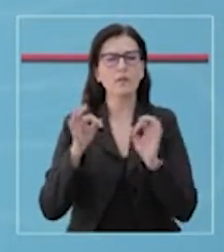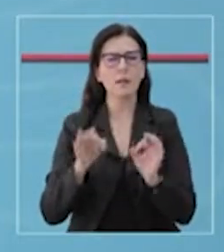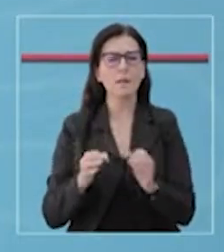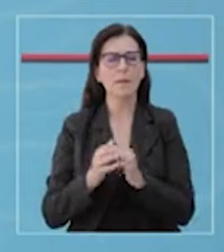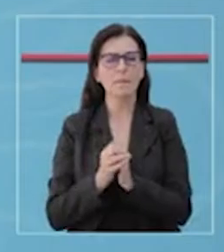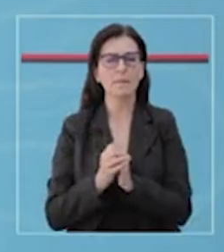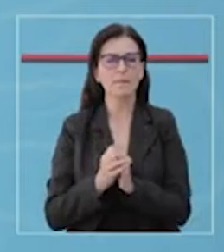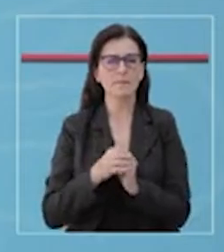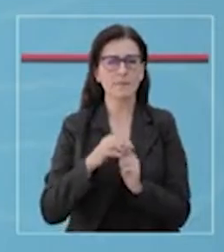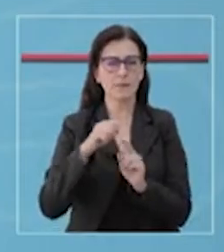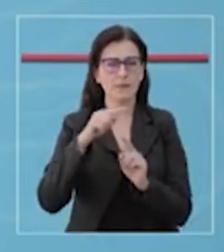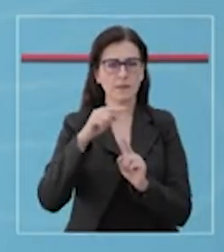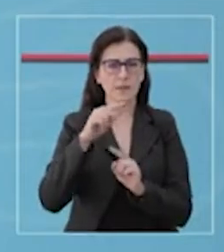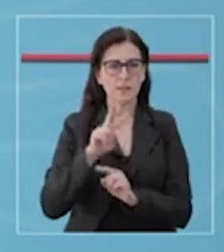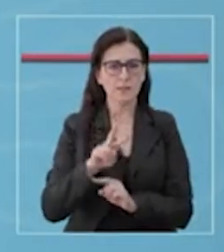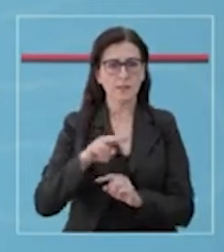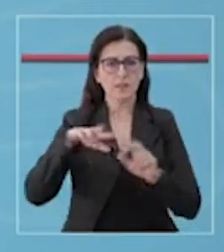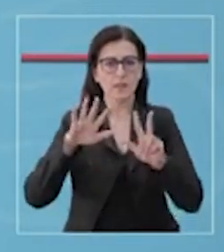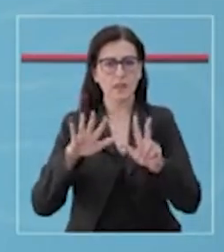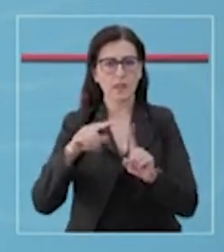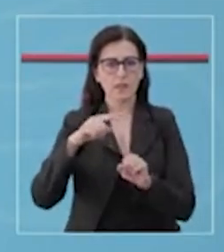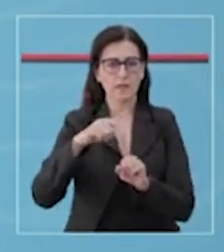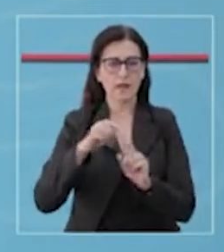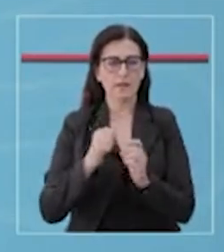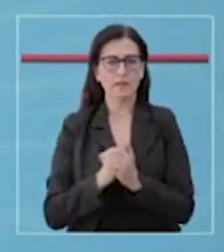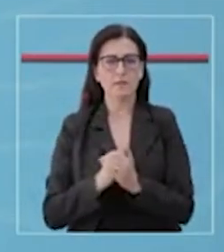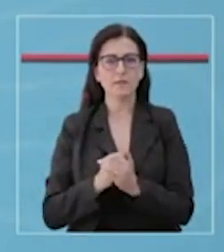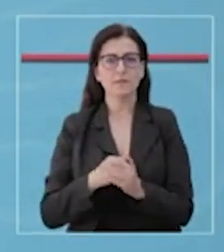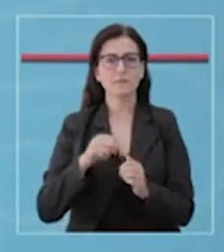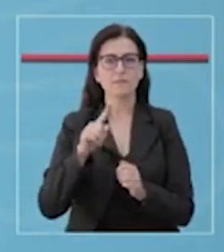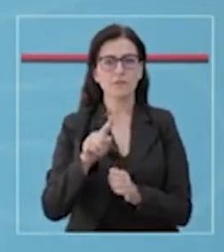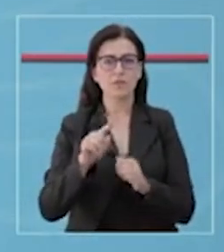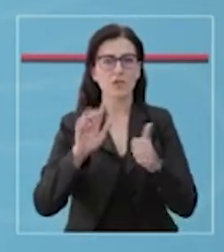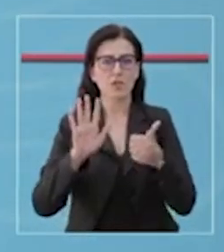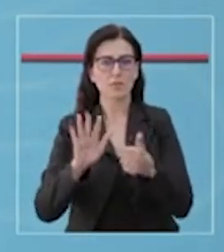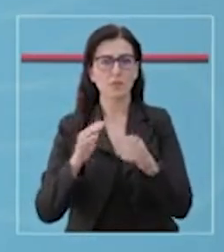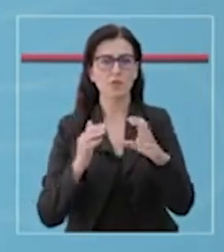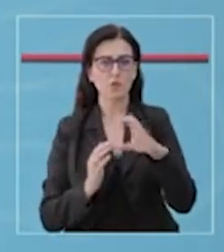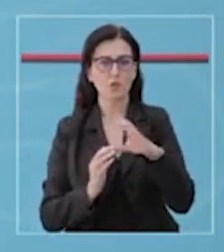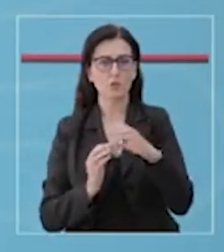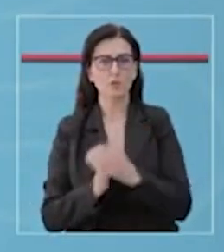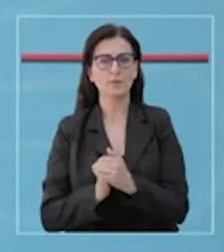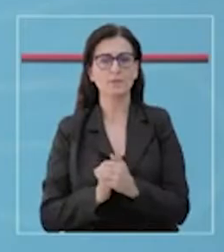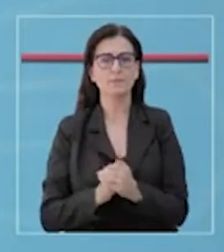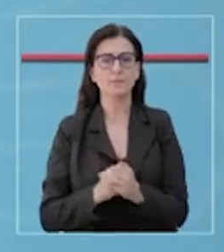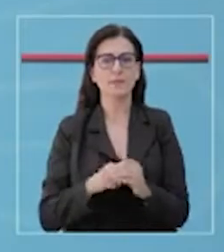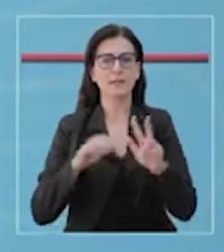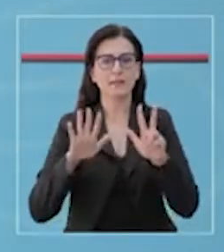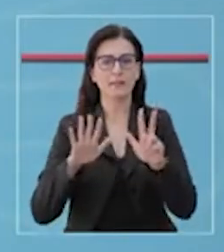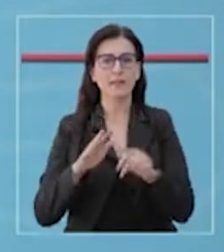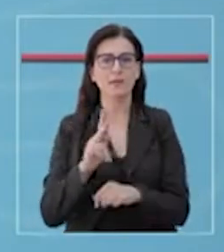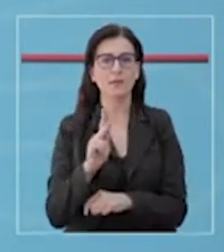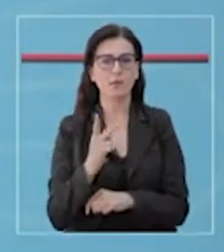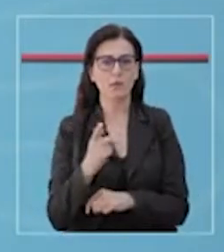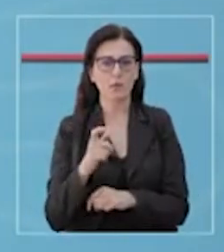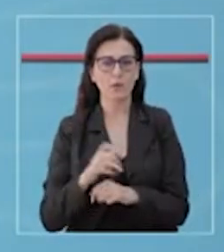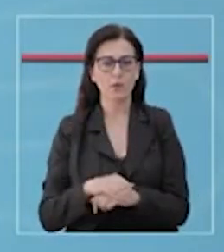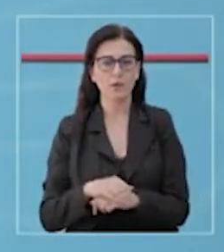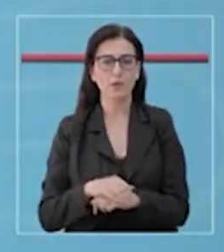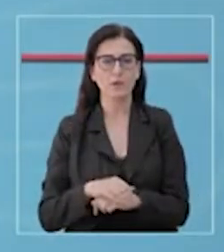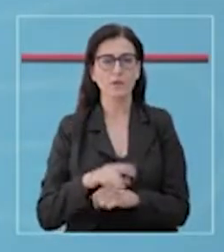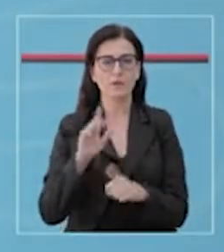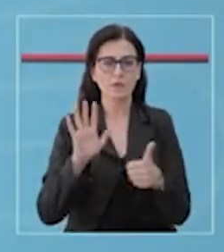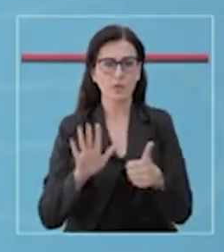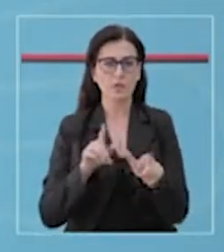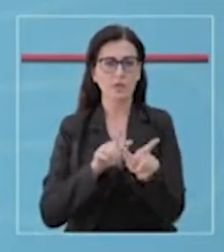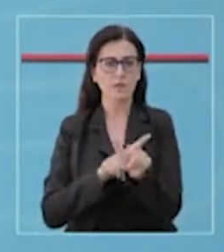është përkatësisht 28 raste në Tiranë, 16 në Shkodër, 8 raste pozitiv në Kruj, 6 në